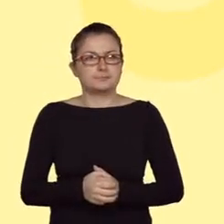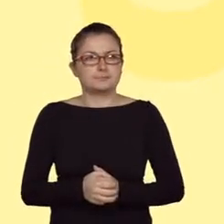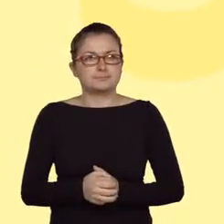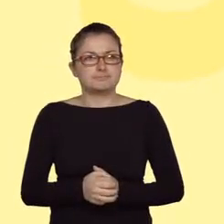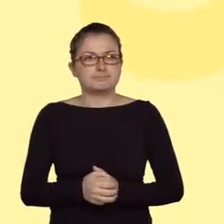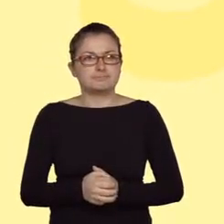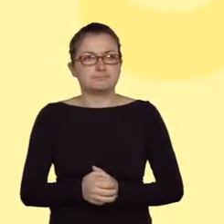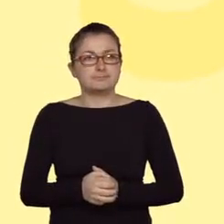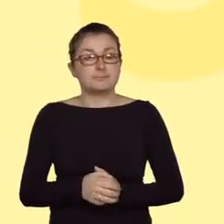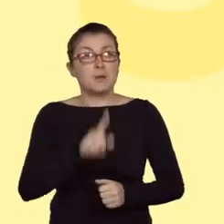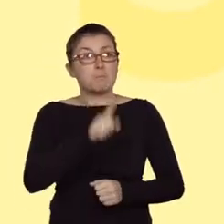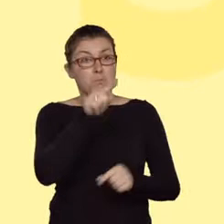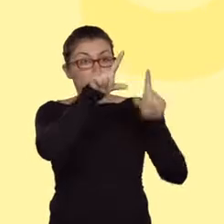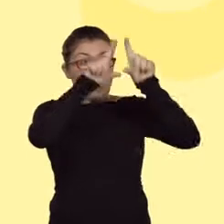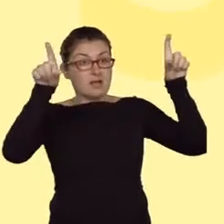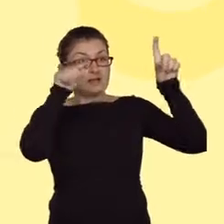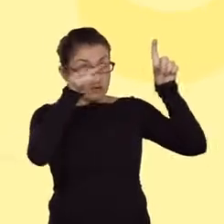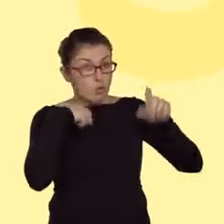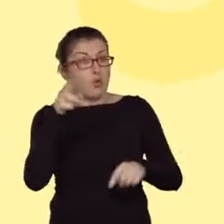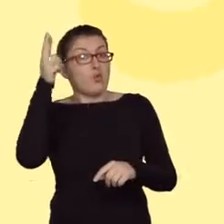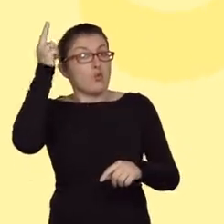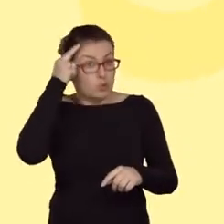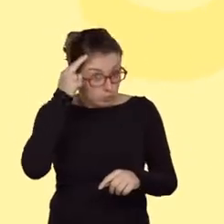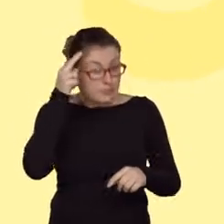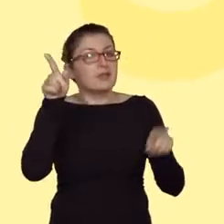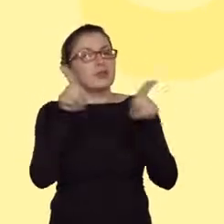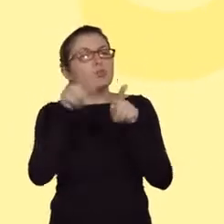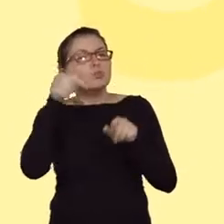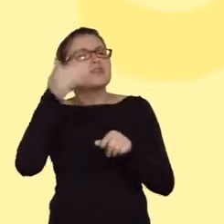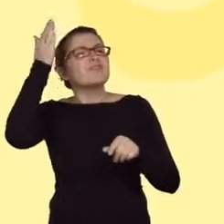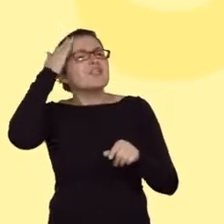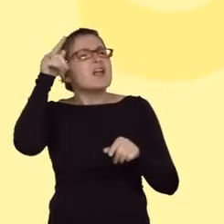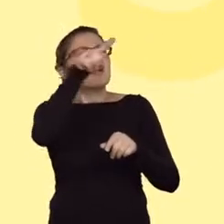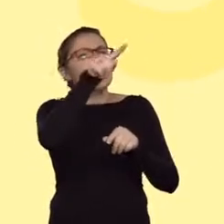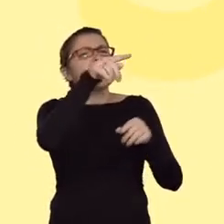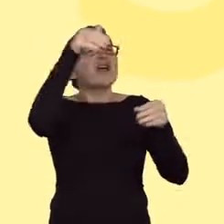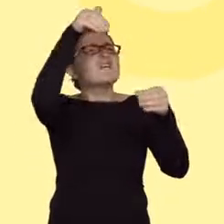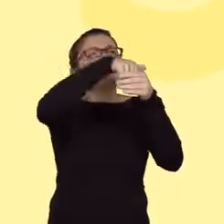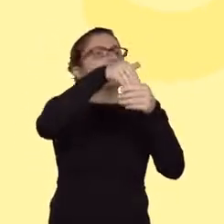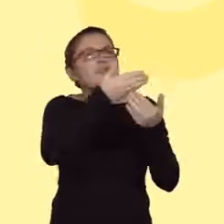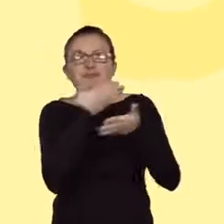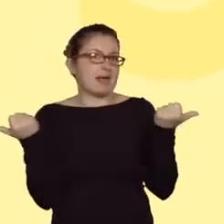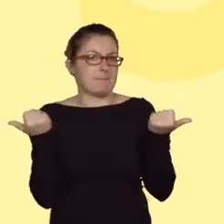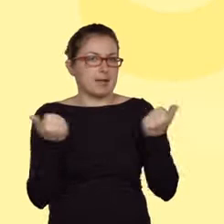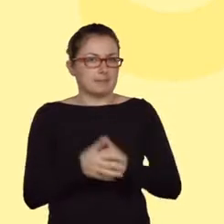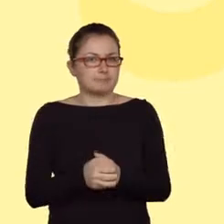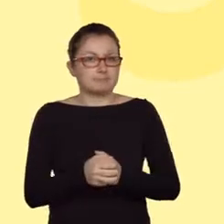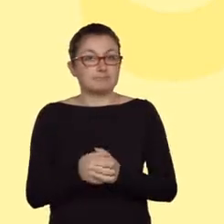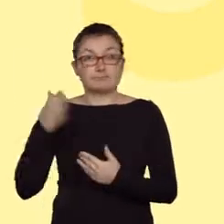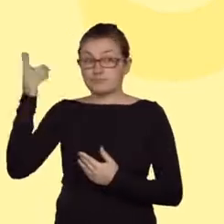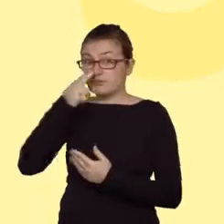Zrozumienie polecenia to także zastanowienie się, czego ono nie dotyczy. Widoczne na planszy przykłady pochodzą z majowych prac maturalnych.